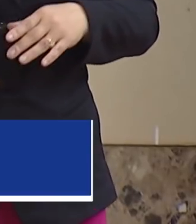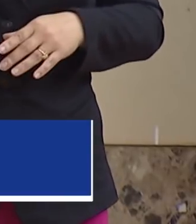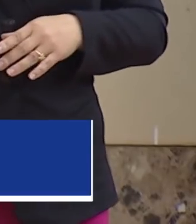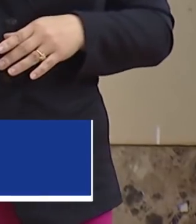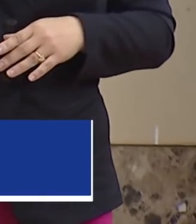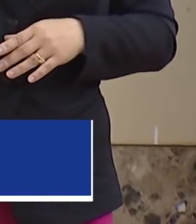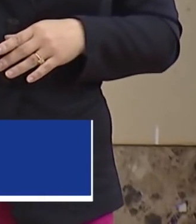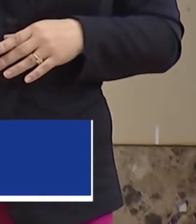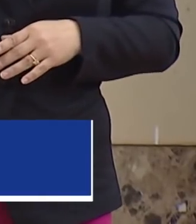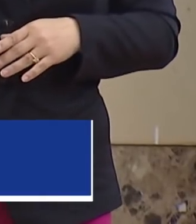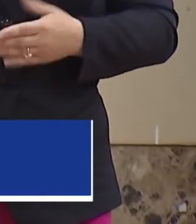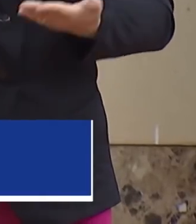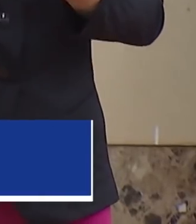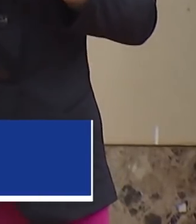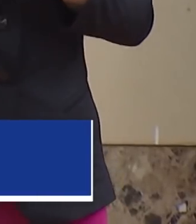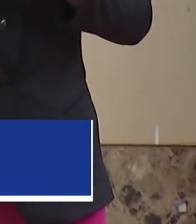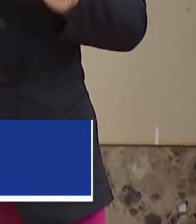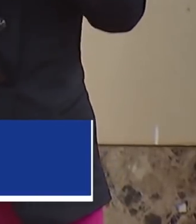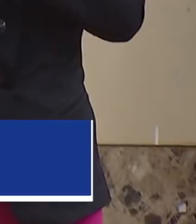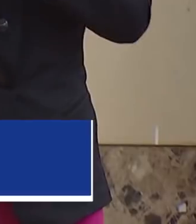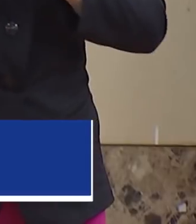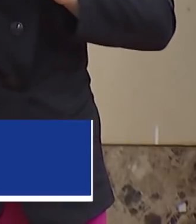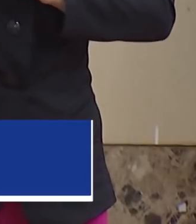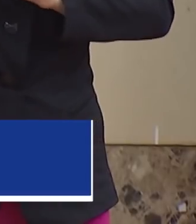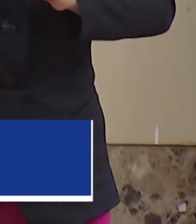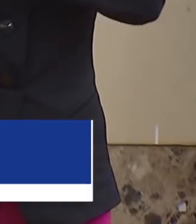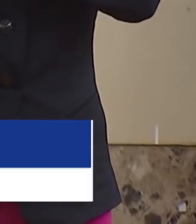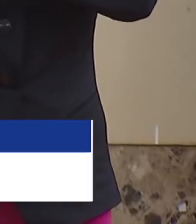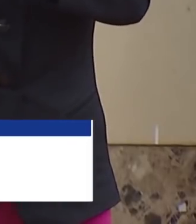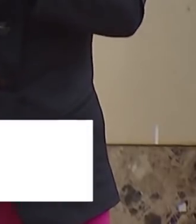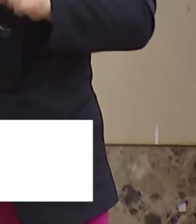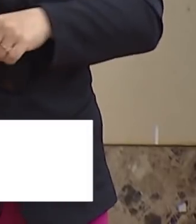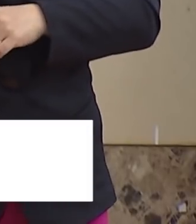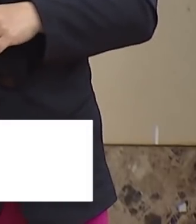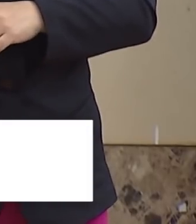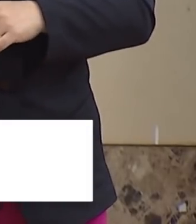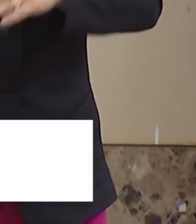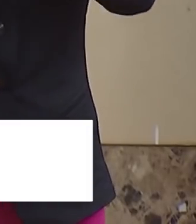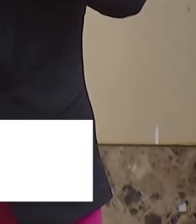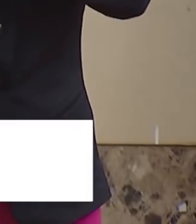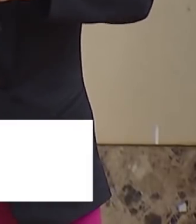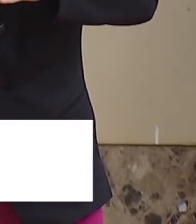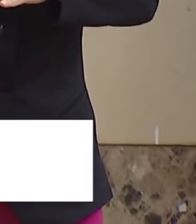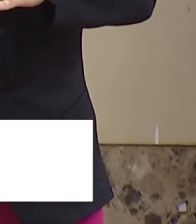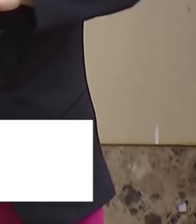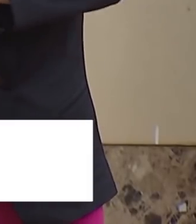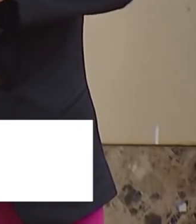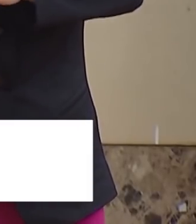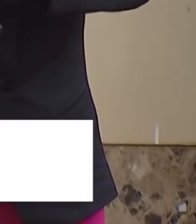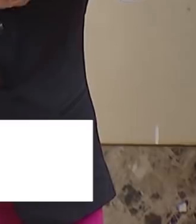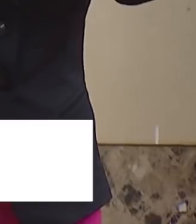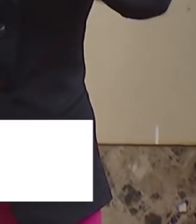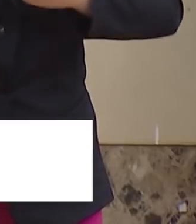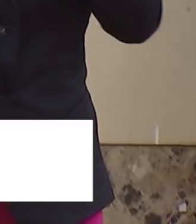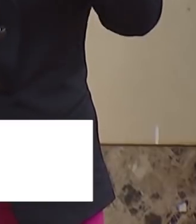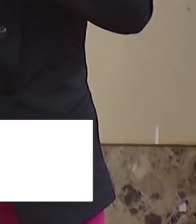тушаалыг хэрэгжүүлэх хүрээнд тал талаасаа маш хариуцлагатай ажиллаж одоо бэлтгэлээ бүрэн хангаж хичээл сургалтын үйл ажиллагаа маань нэгэлсэн байгаа.